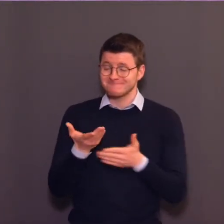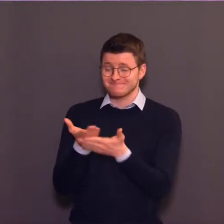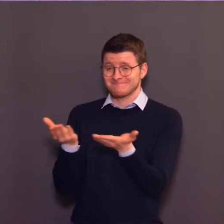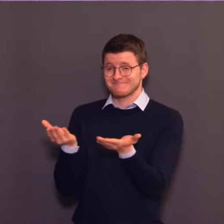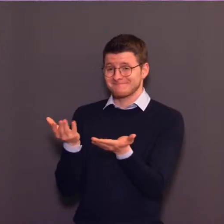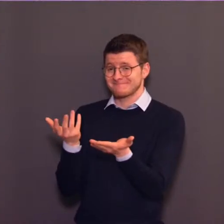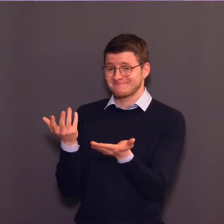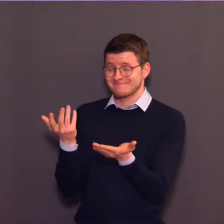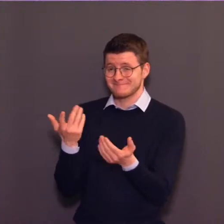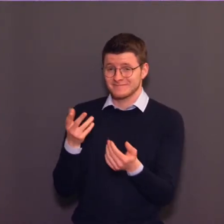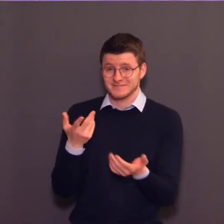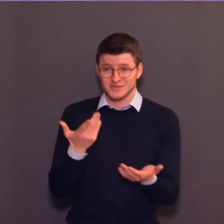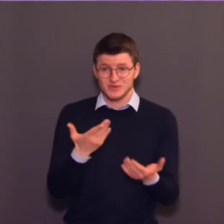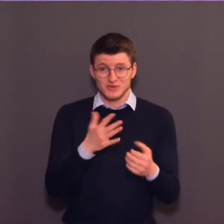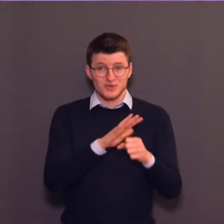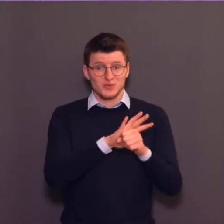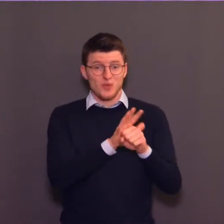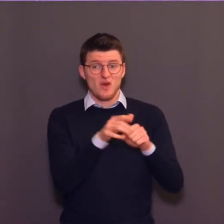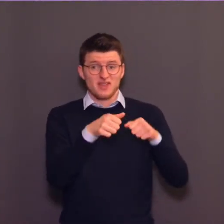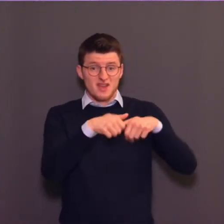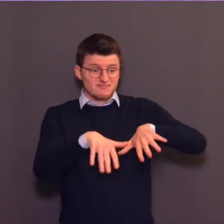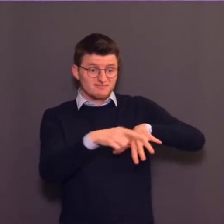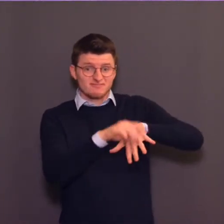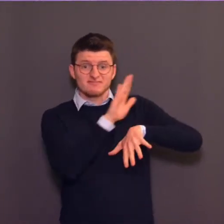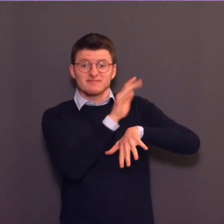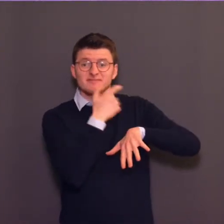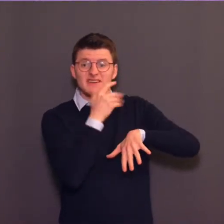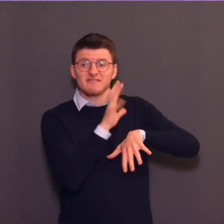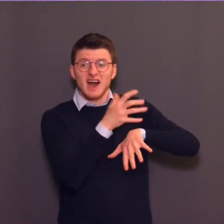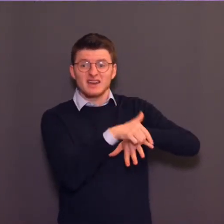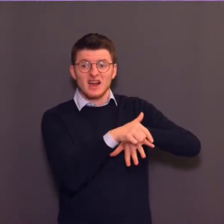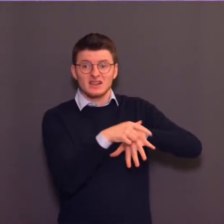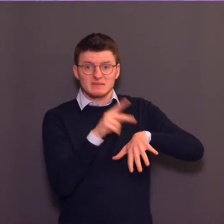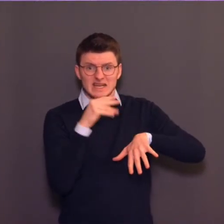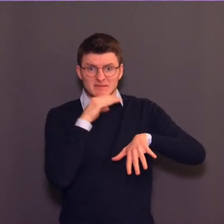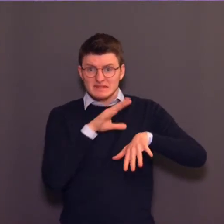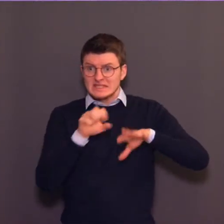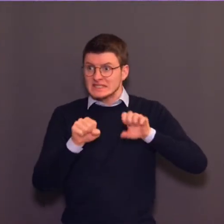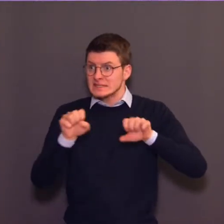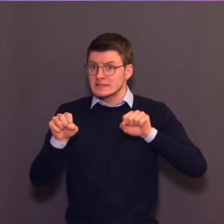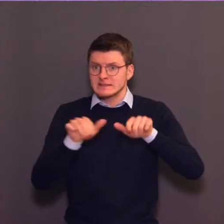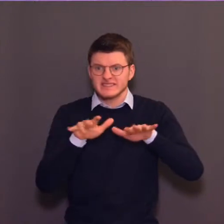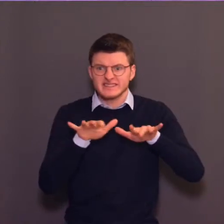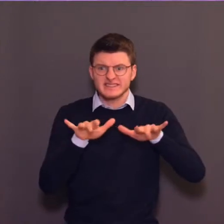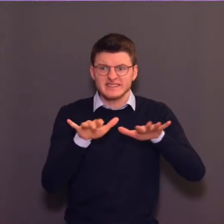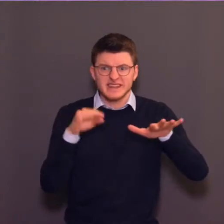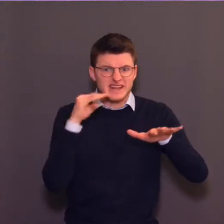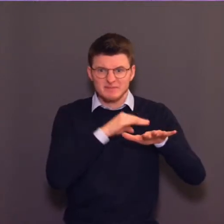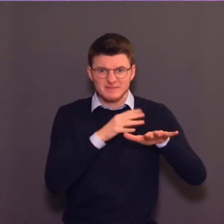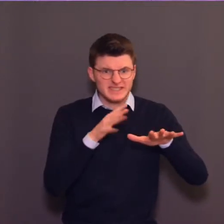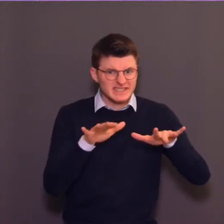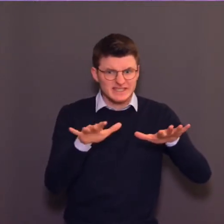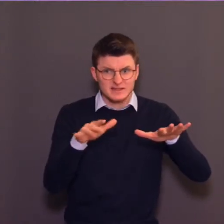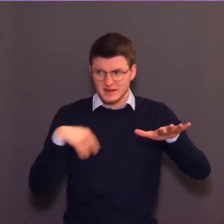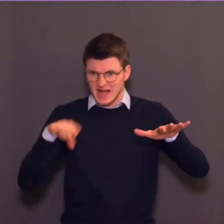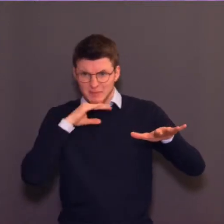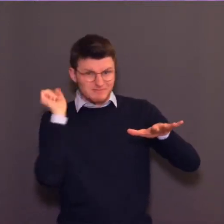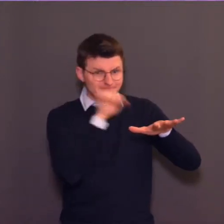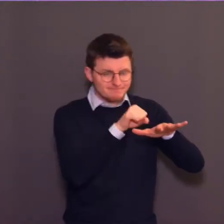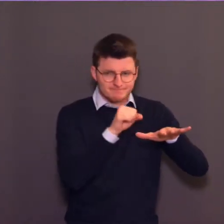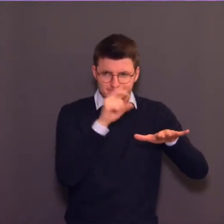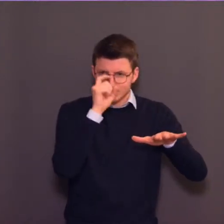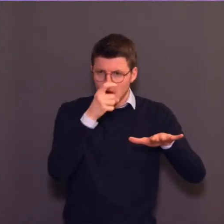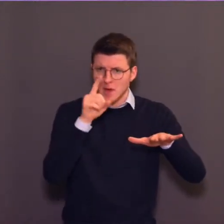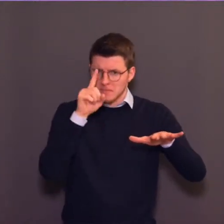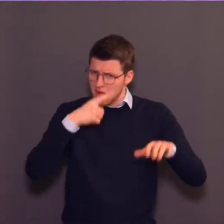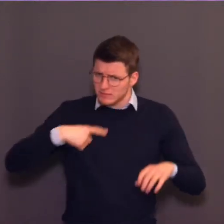weer barstig en geeft zich niet snel gewonnen. Maar één ding is zeker, Samen gaan we het virus verslaan.